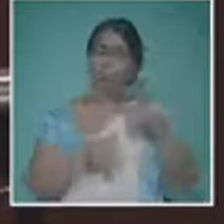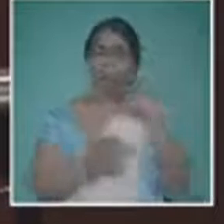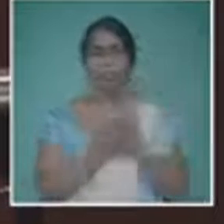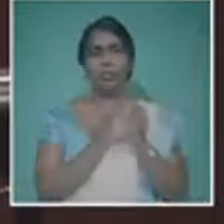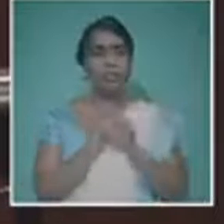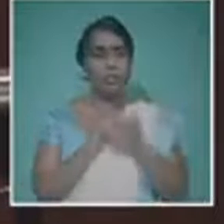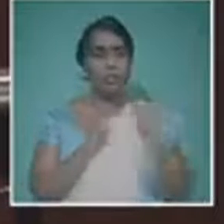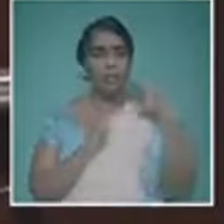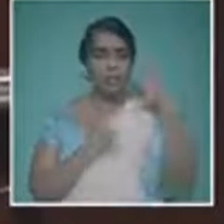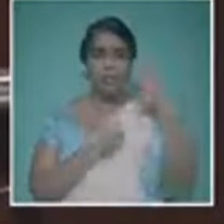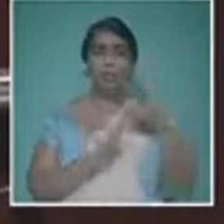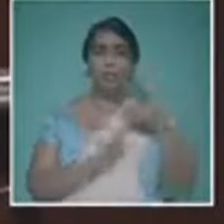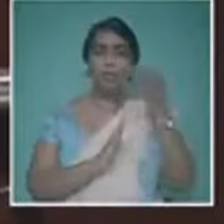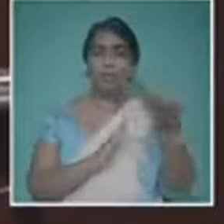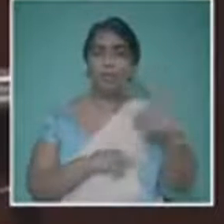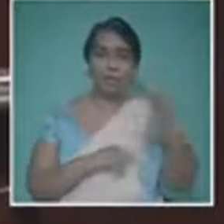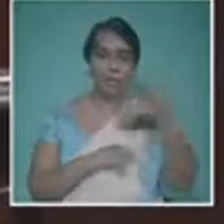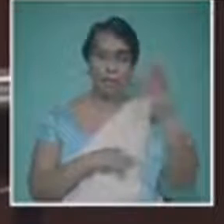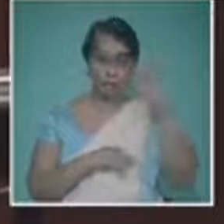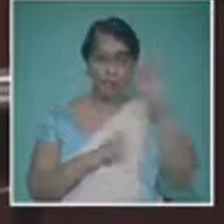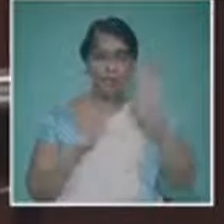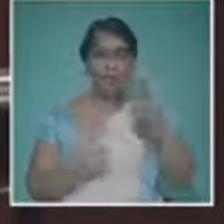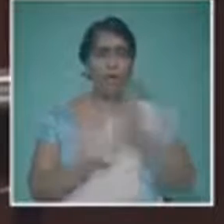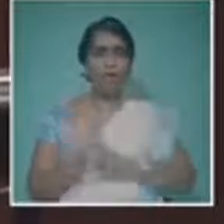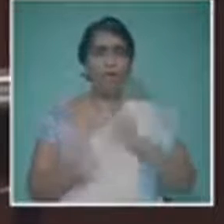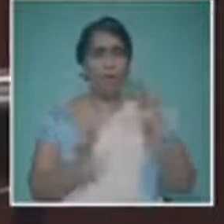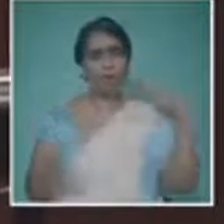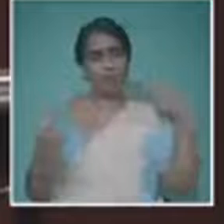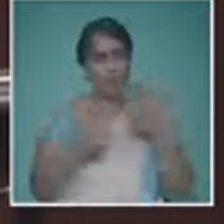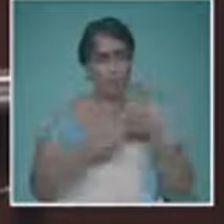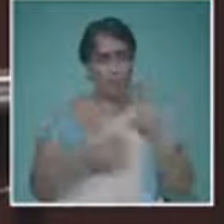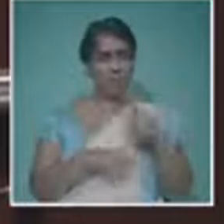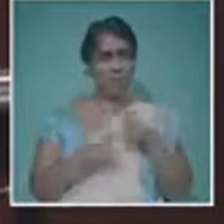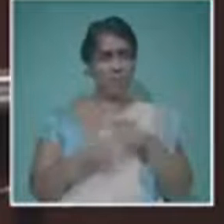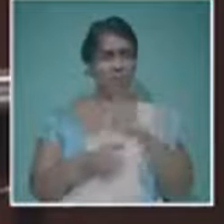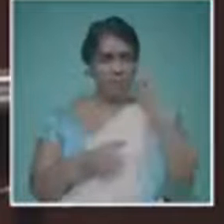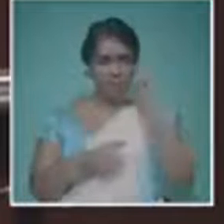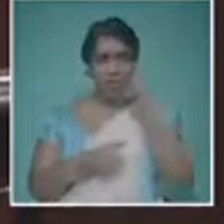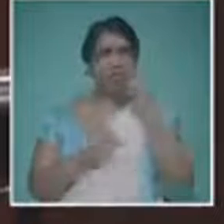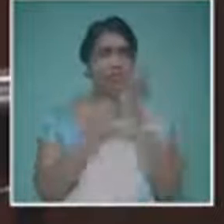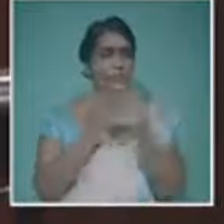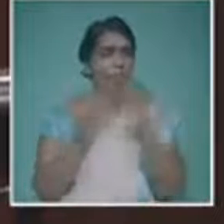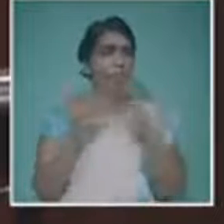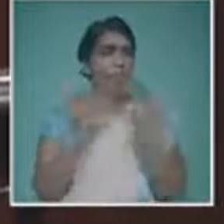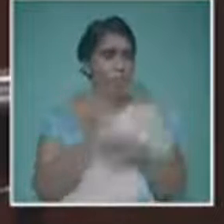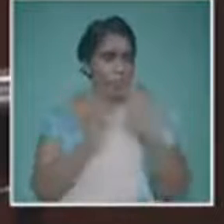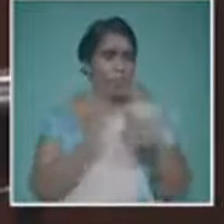40 ஆண்டுகளுக்கு மேலாக பயங்கரவாத தடை சட்டத்தினூடாக எங்களுடைய மக்கள் அனுபவித்த வேதனைகள், துன்பங்கள், துயரங்களினுடைய